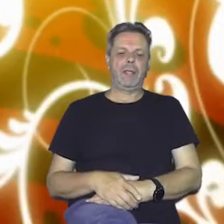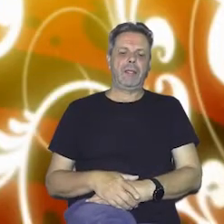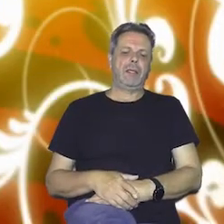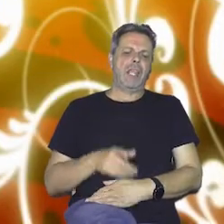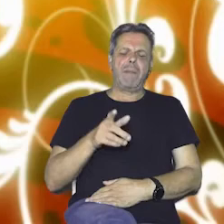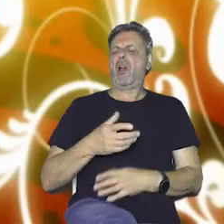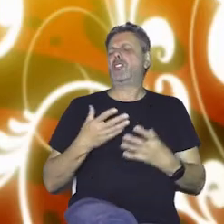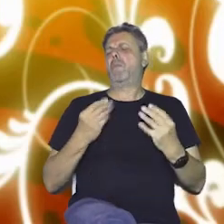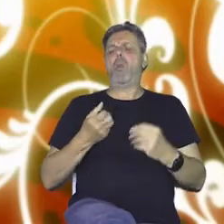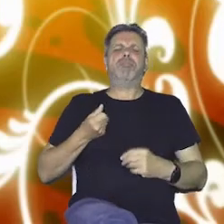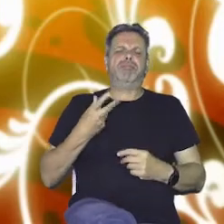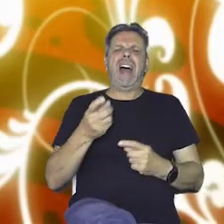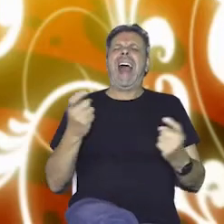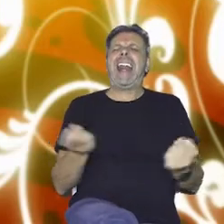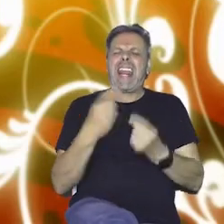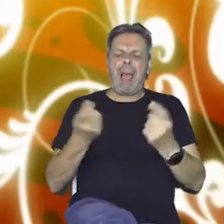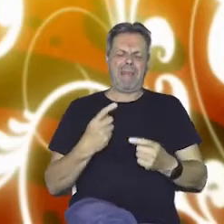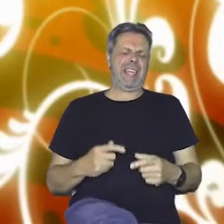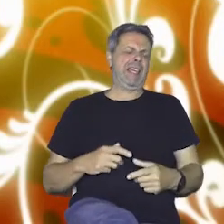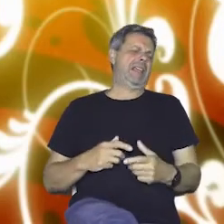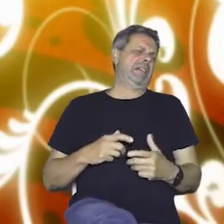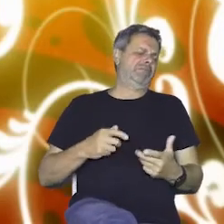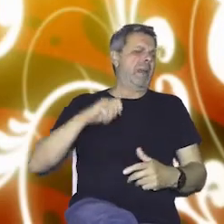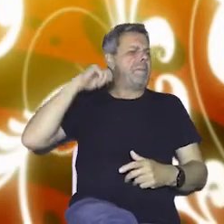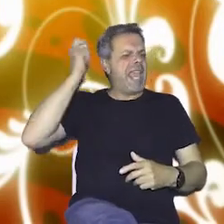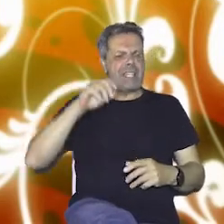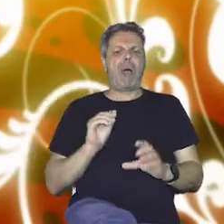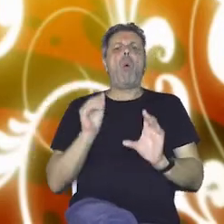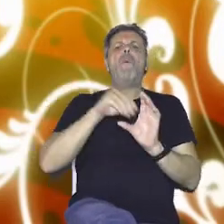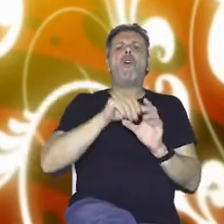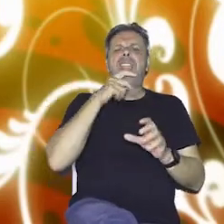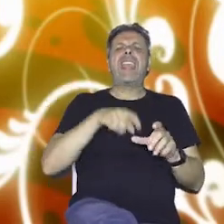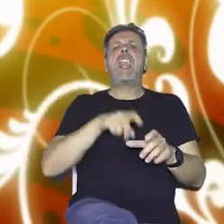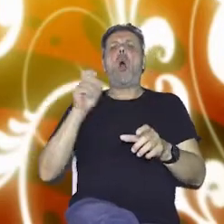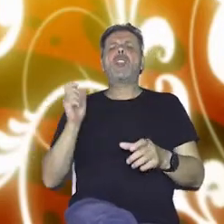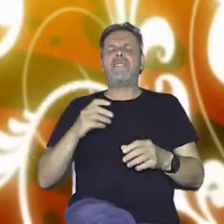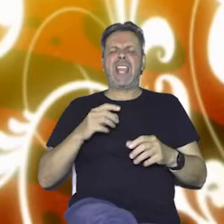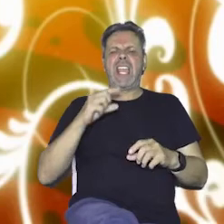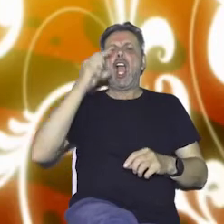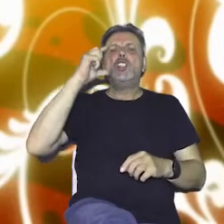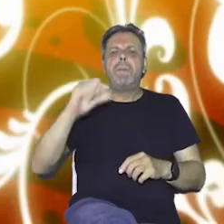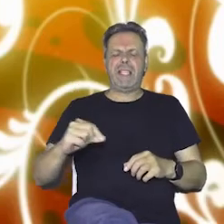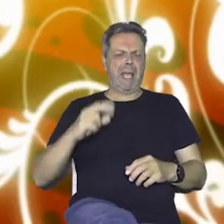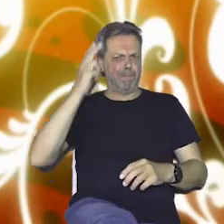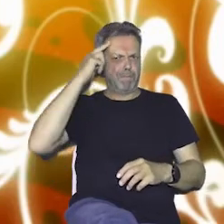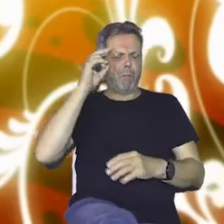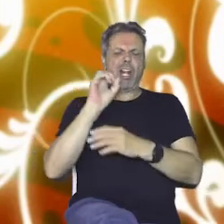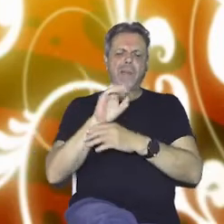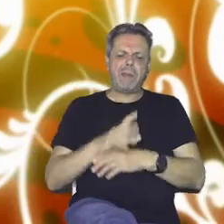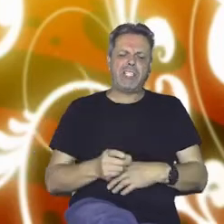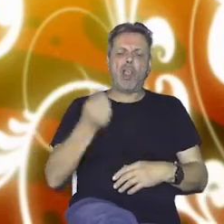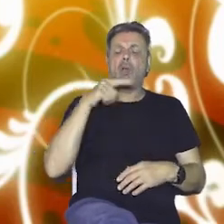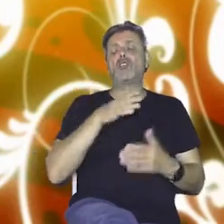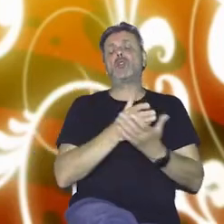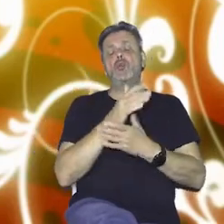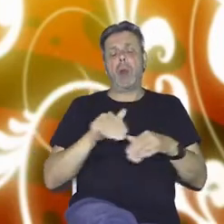reklamnih džinglova, pjesama, te uvodnih i odjavnih špica, da. Popularnih emisija. Iako si službeno u